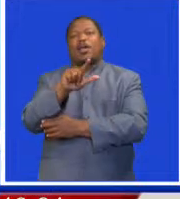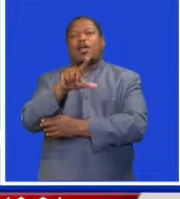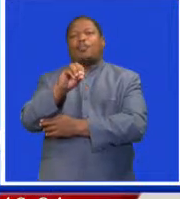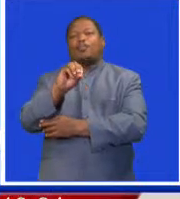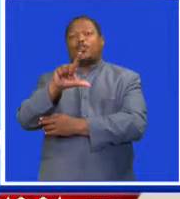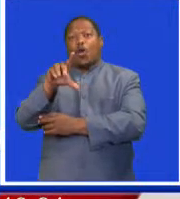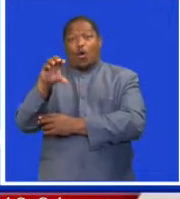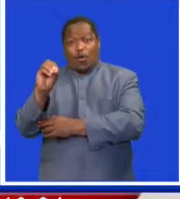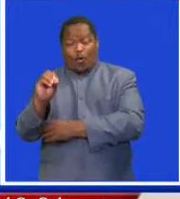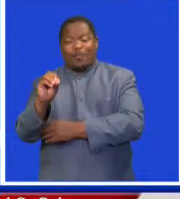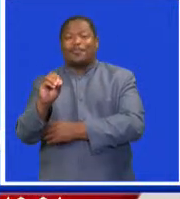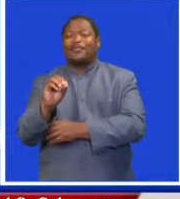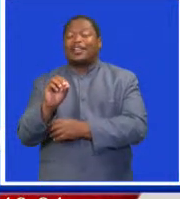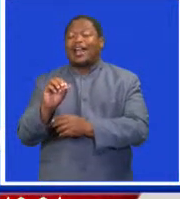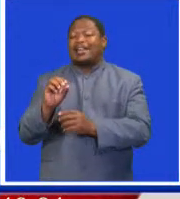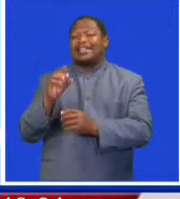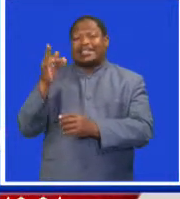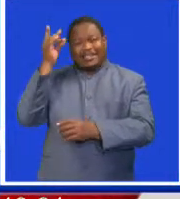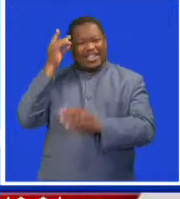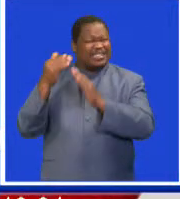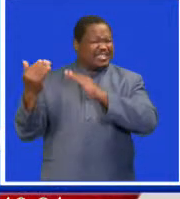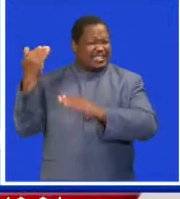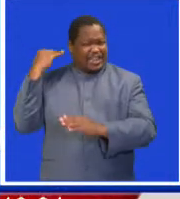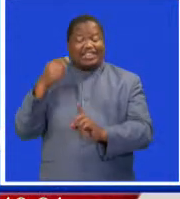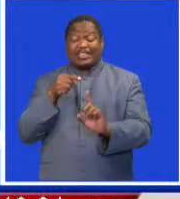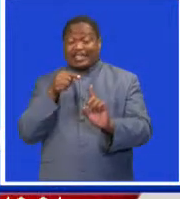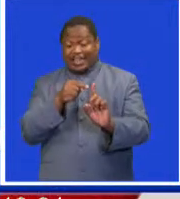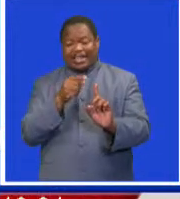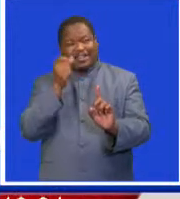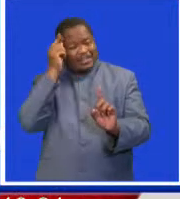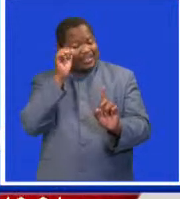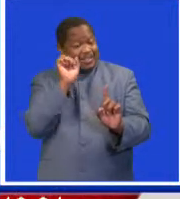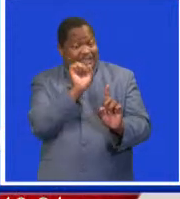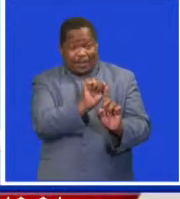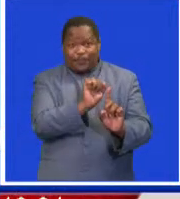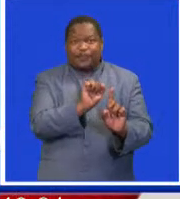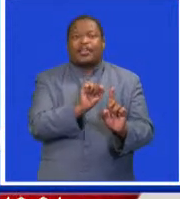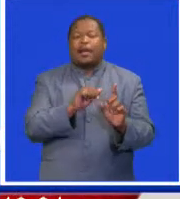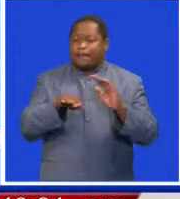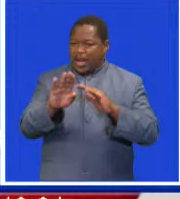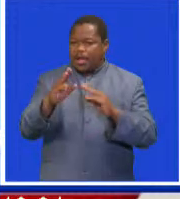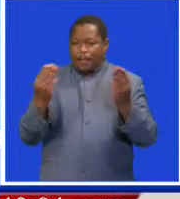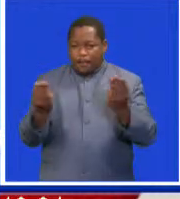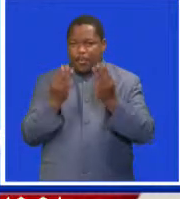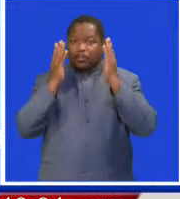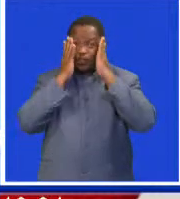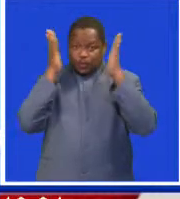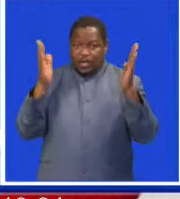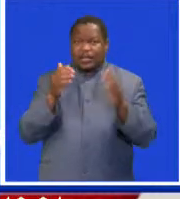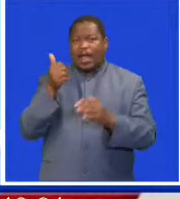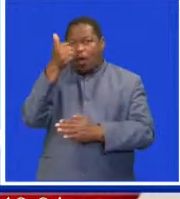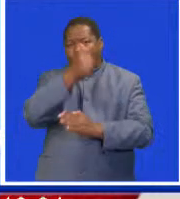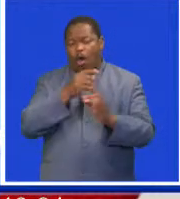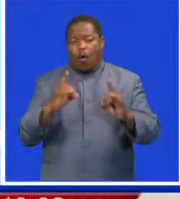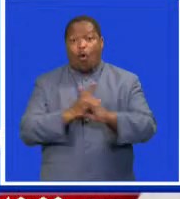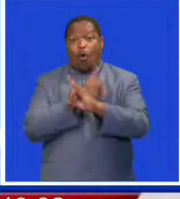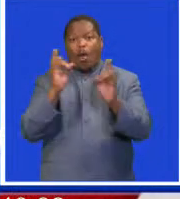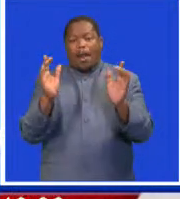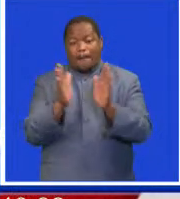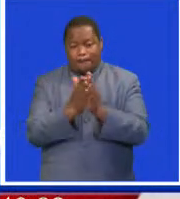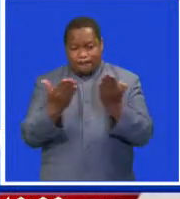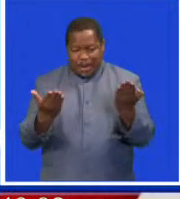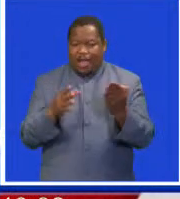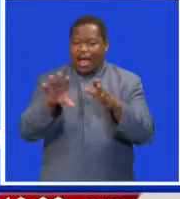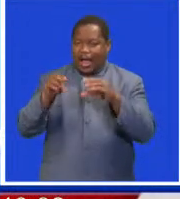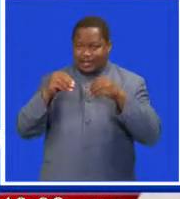lesidla umculo malanga lamahle eminyakeni lebe siyibona idolo bekukhanya kokuthi ticubulo le bakhona la kuba sicubulo